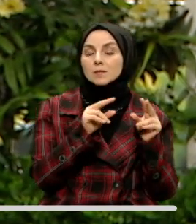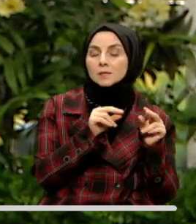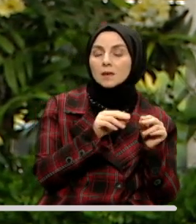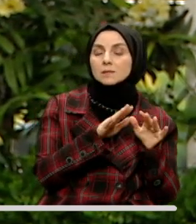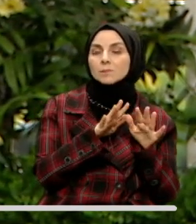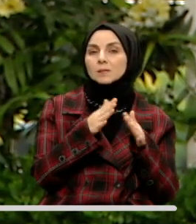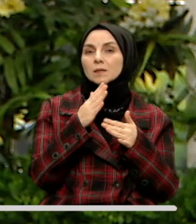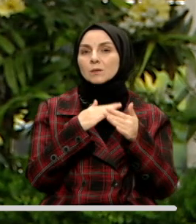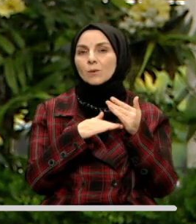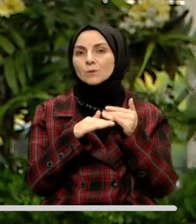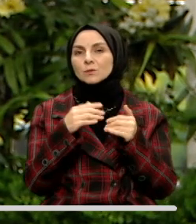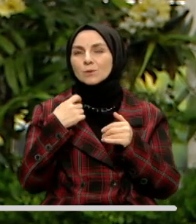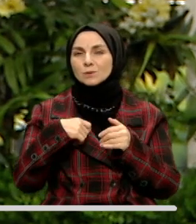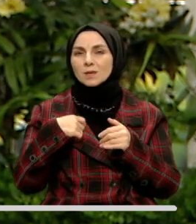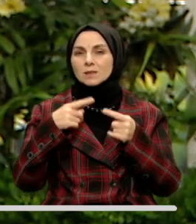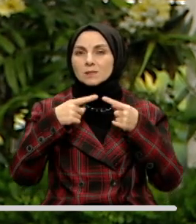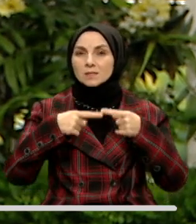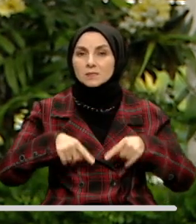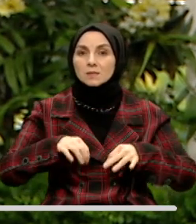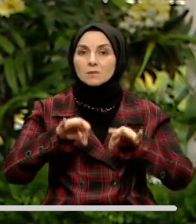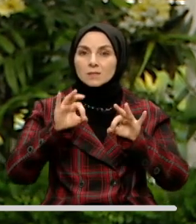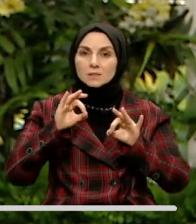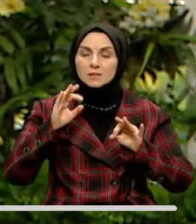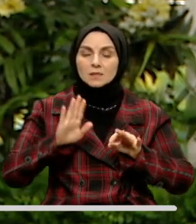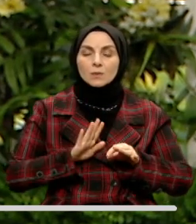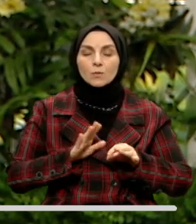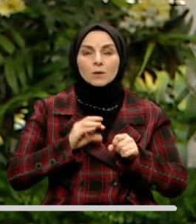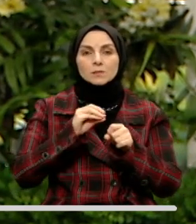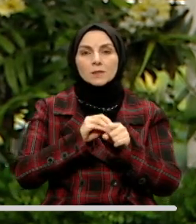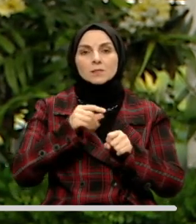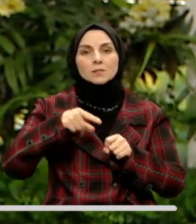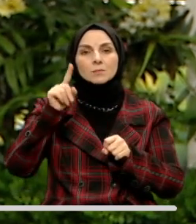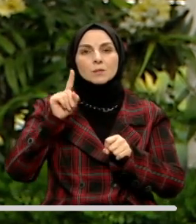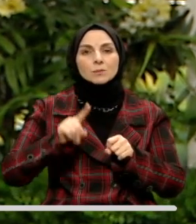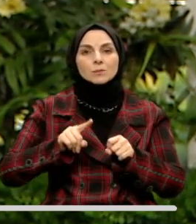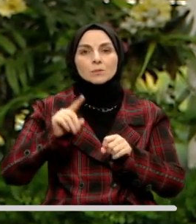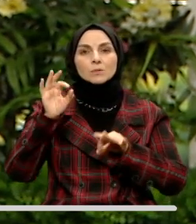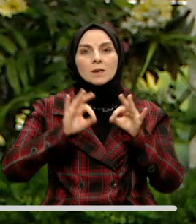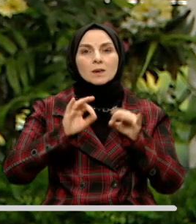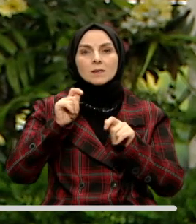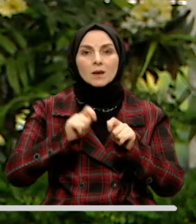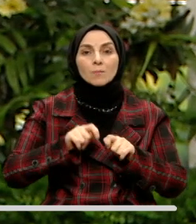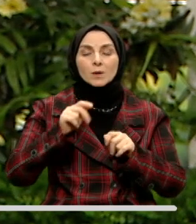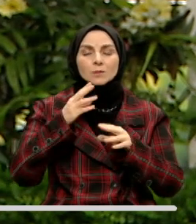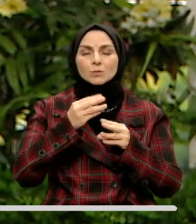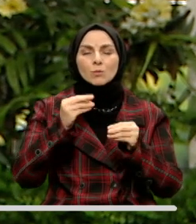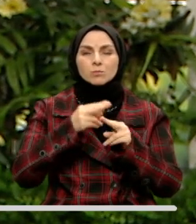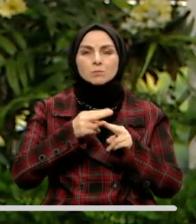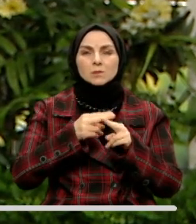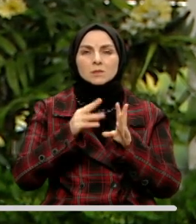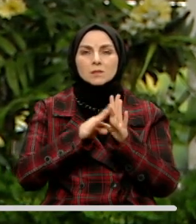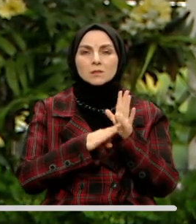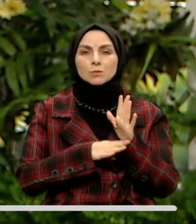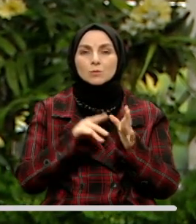özellikle sınava hazırlanan öğrenciler için de günü bir değerlendirmek. Çünkü çok hızlı yaşıyoruz. Öyle hızlı koşturuyoruz ki hem